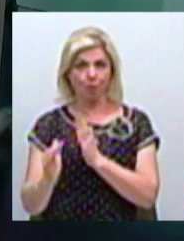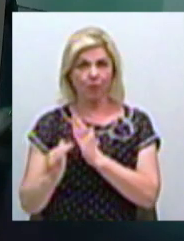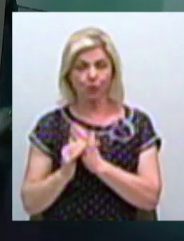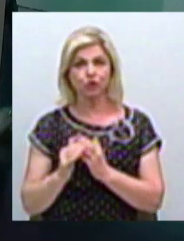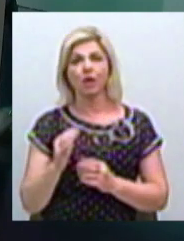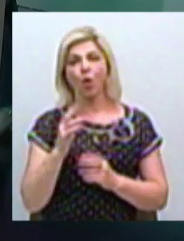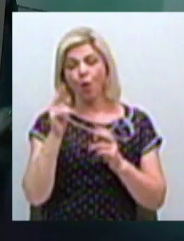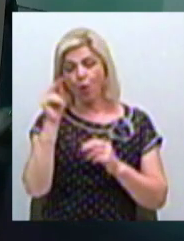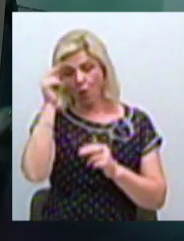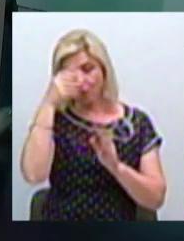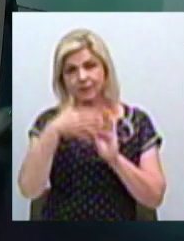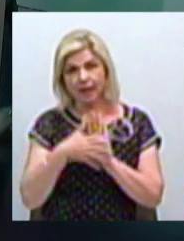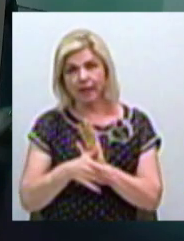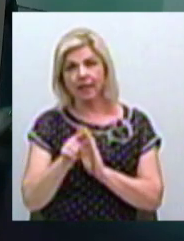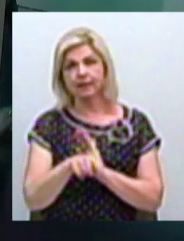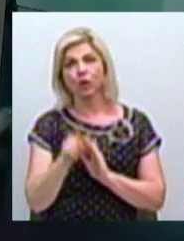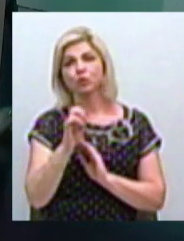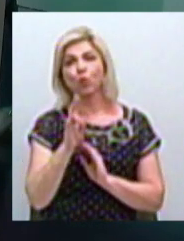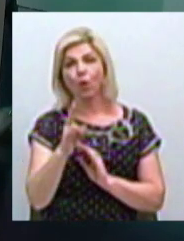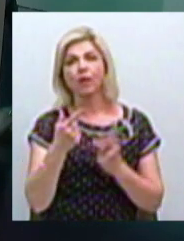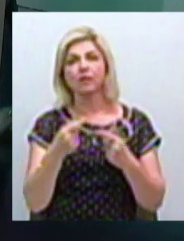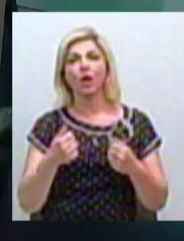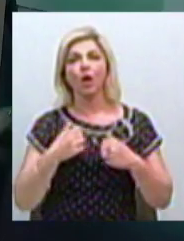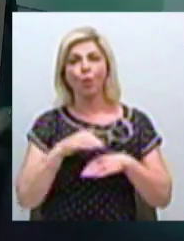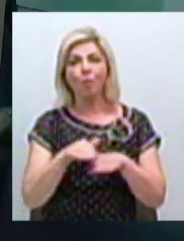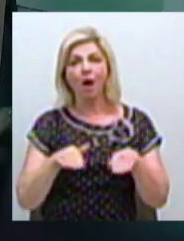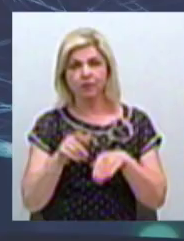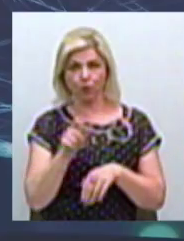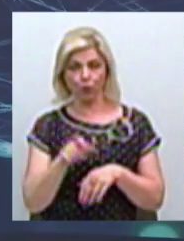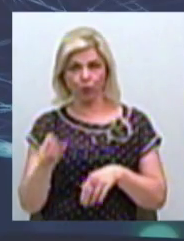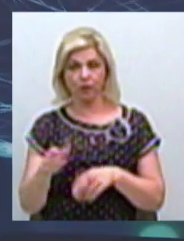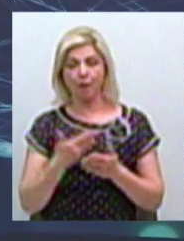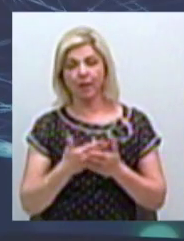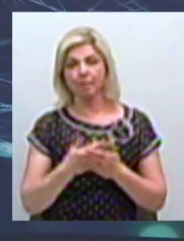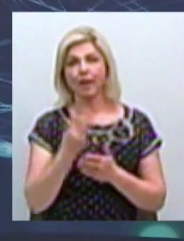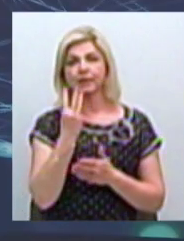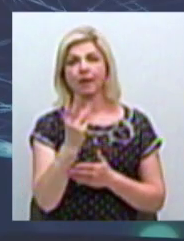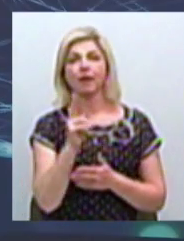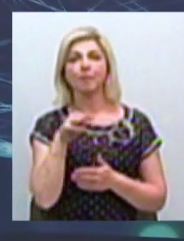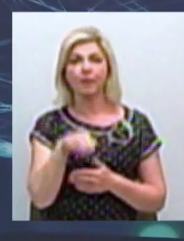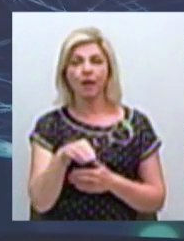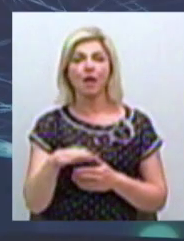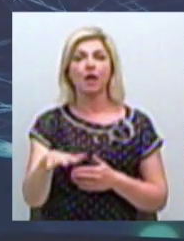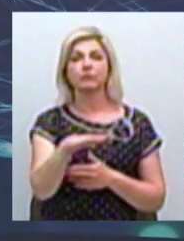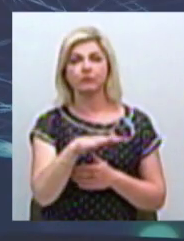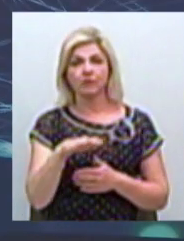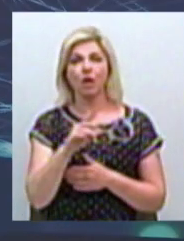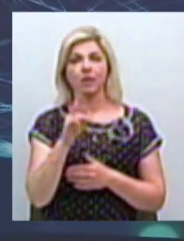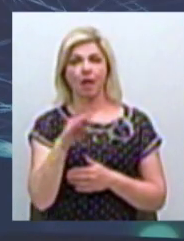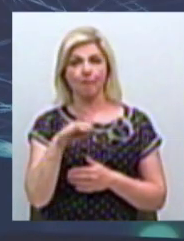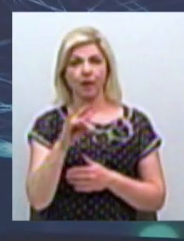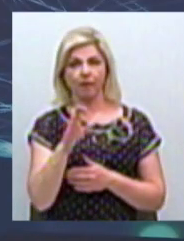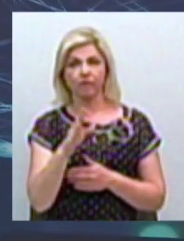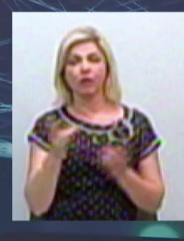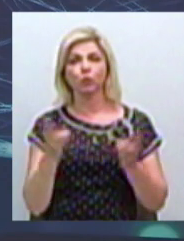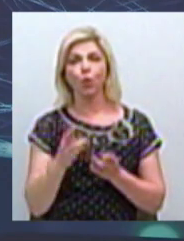обследование тех зон, где у нас купаются люди. То есть порядка 3 километров береговой зоны «Намыв» подлежит